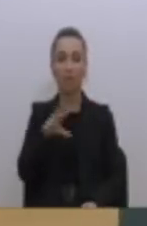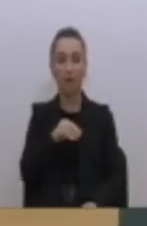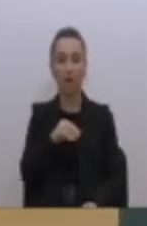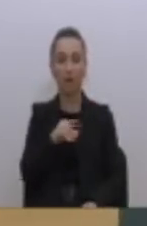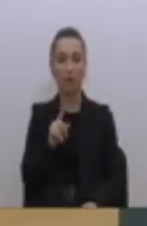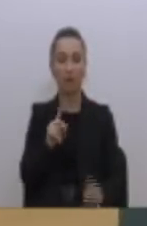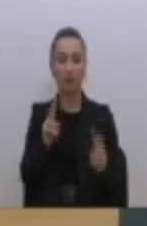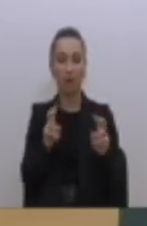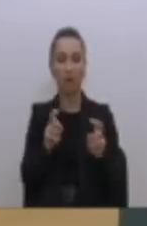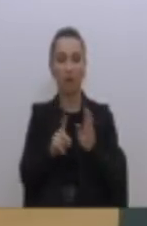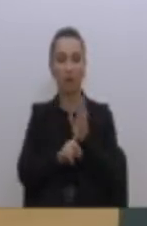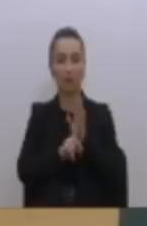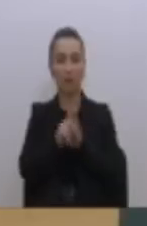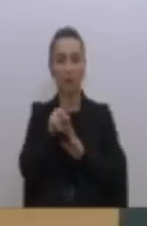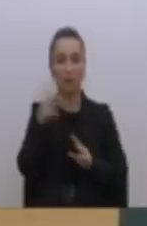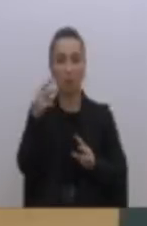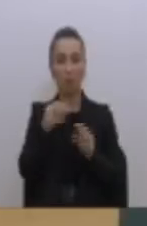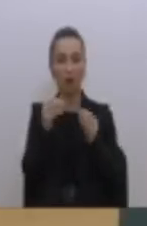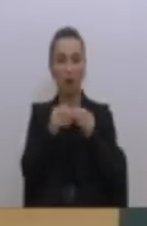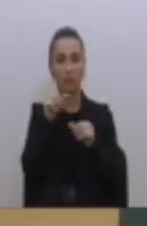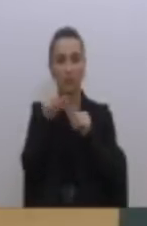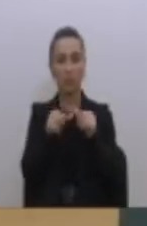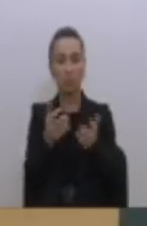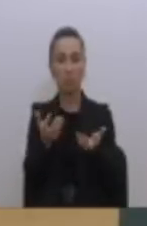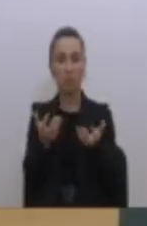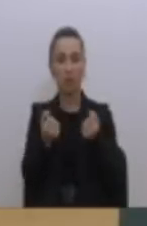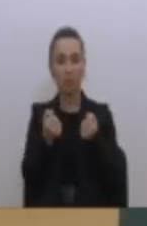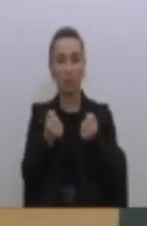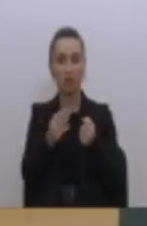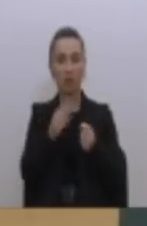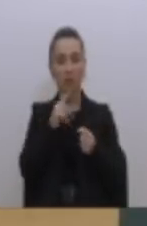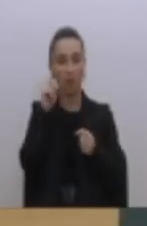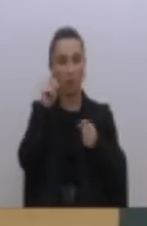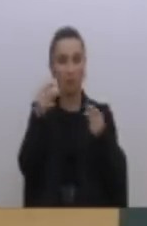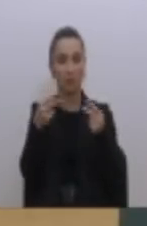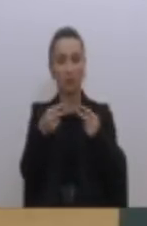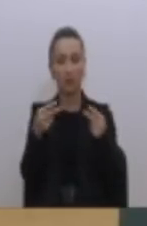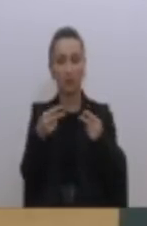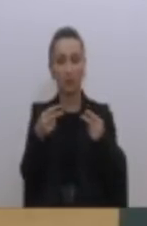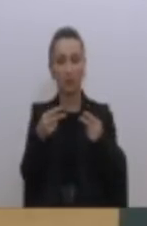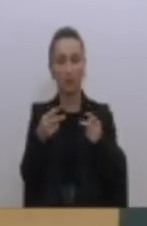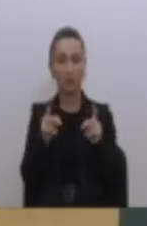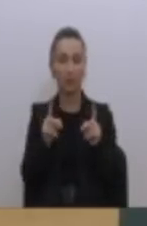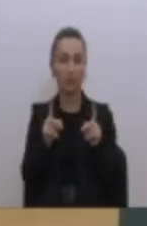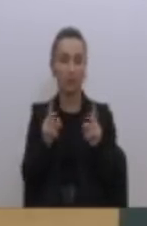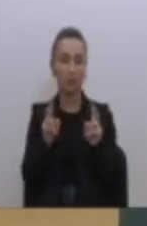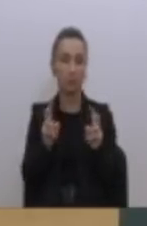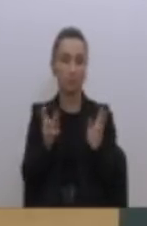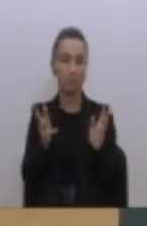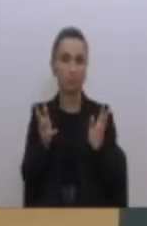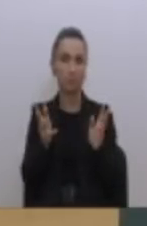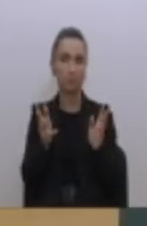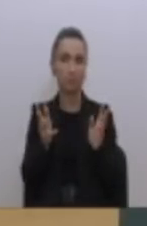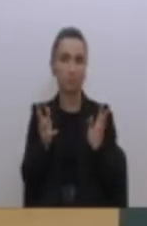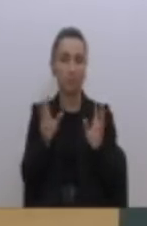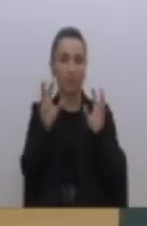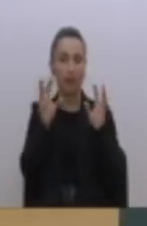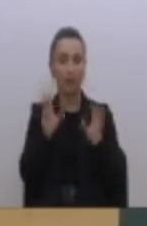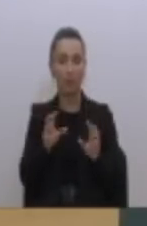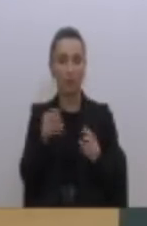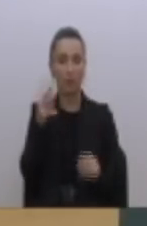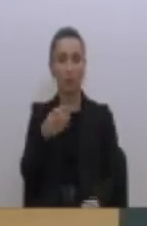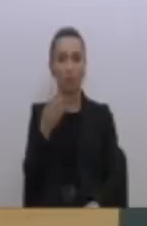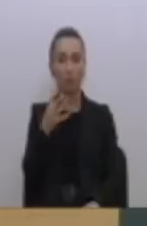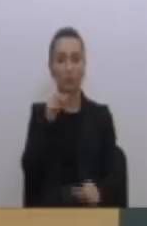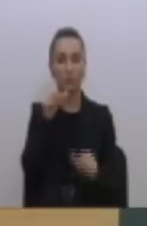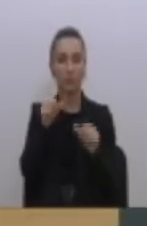რაღაც დაწყებული 2010 წელს მიღებული გენდერული თანასწორობის რაღაც გენდერული რაღაც კანონით,